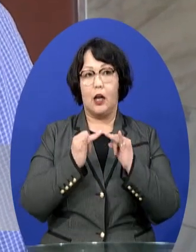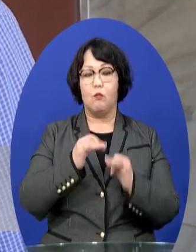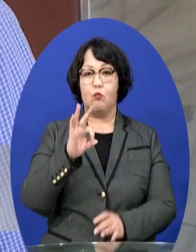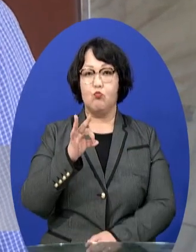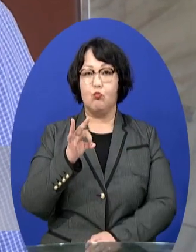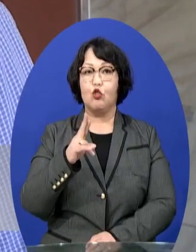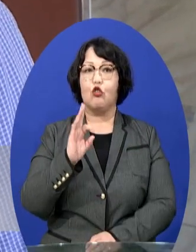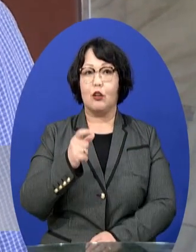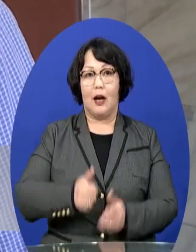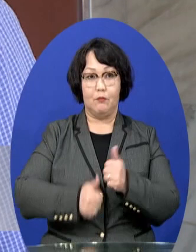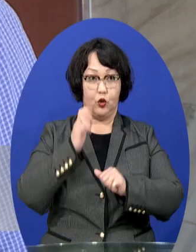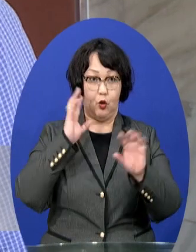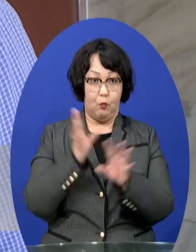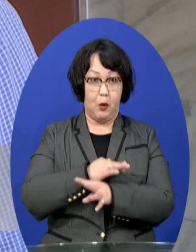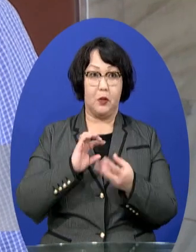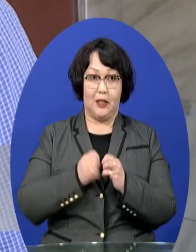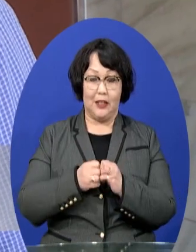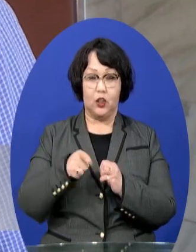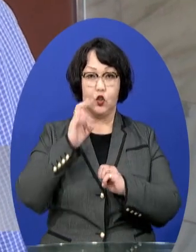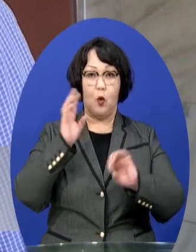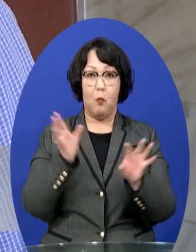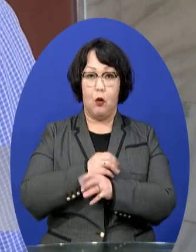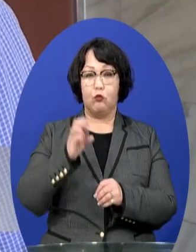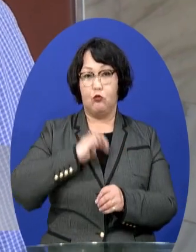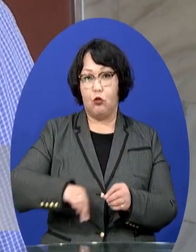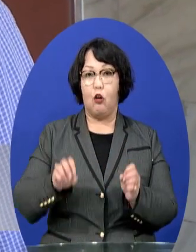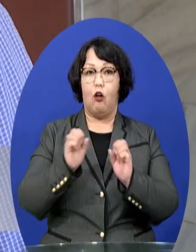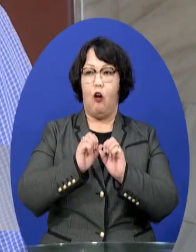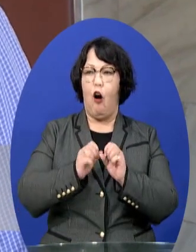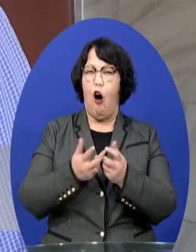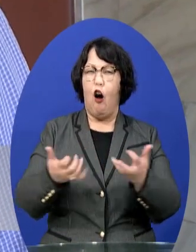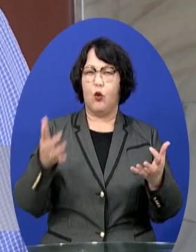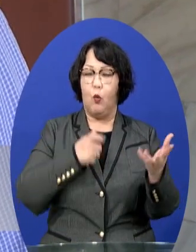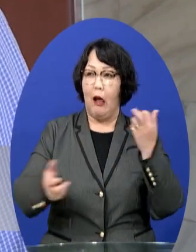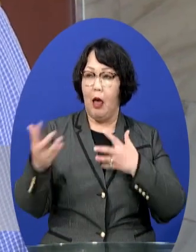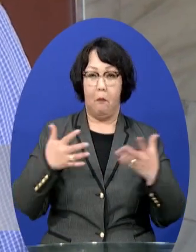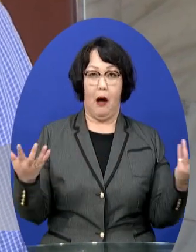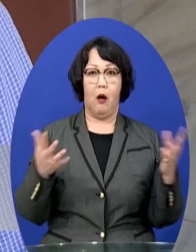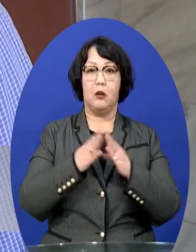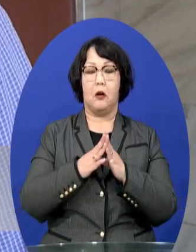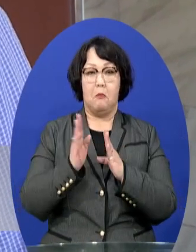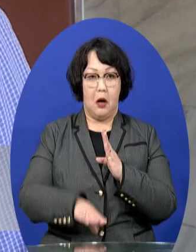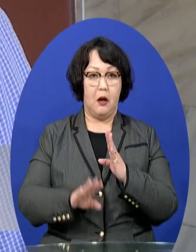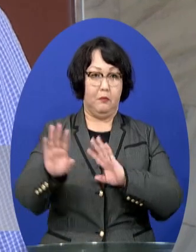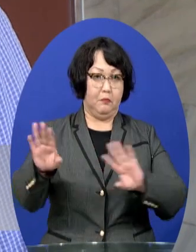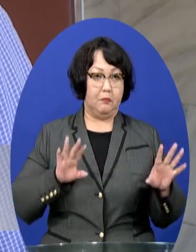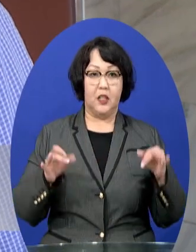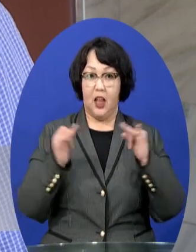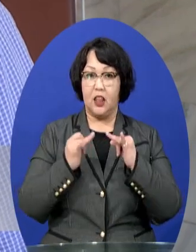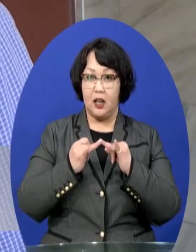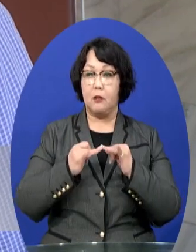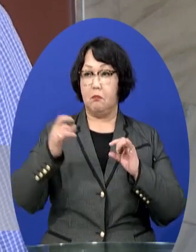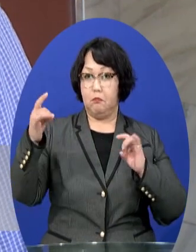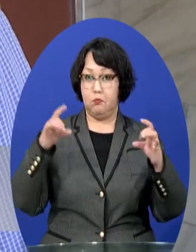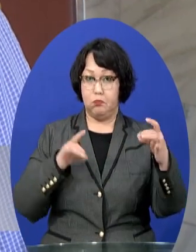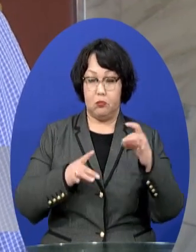байгуулж байгаа. Аг цахим өдрлөгийг зохион байгуулахт бол одоо олон нийт цуглахгүй бүгдээрээ гэр гэрээсээ интернеттэй газараас бүгд